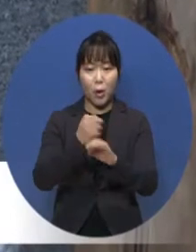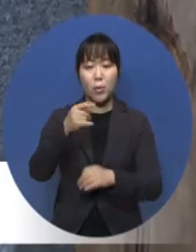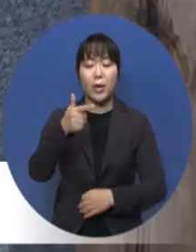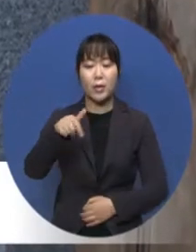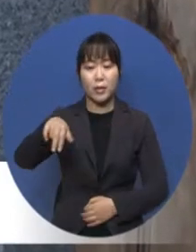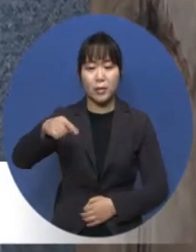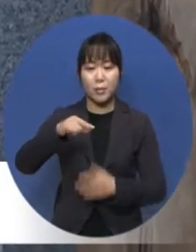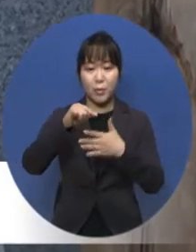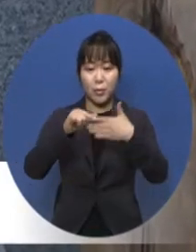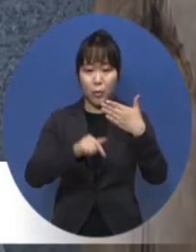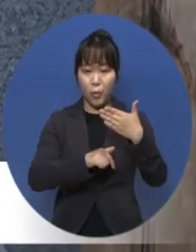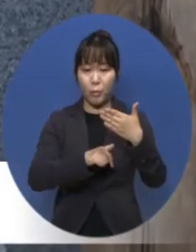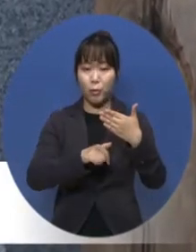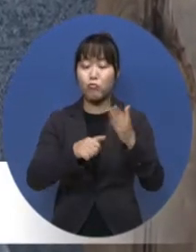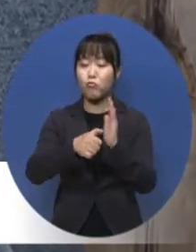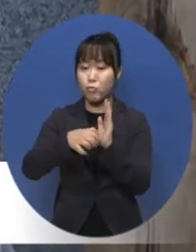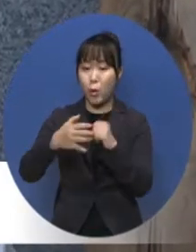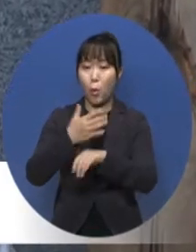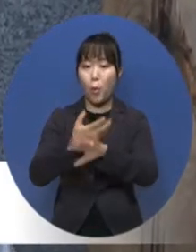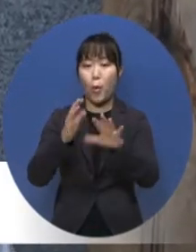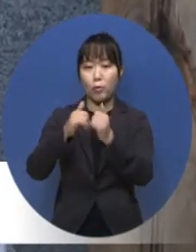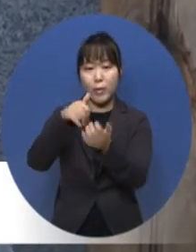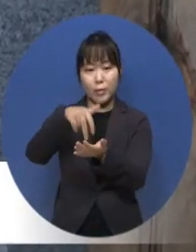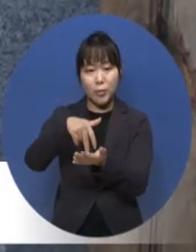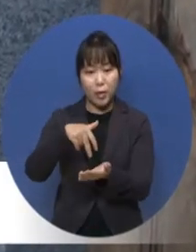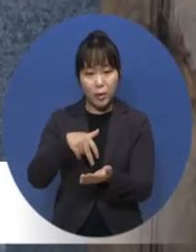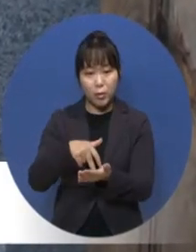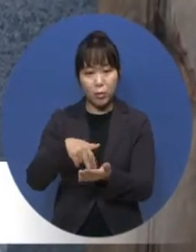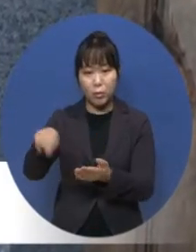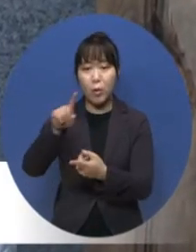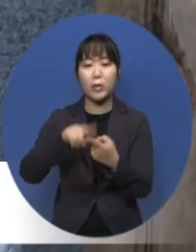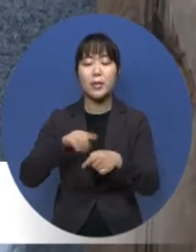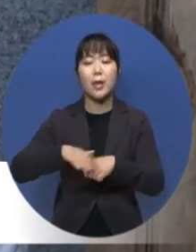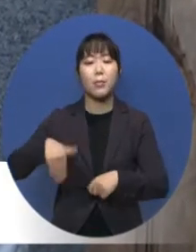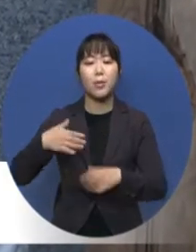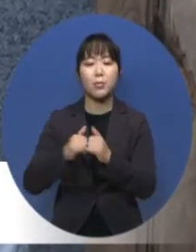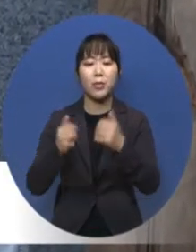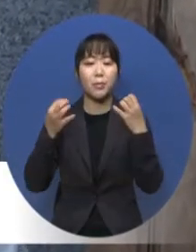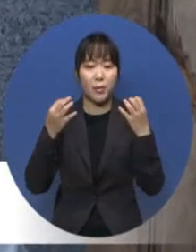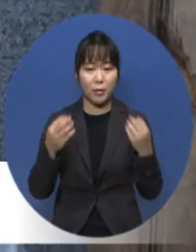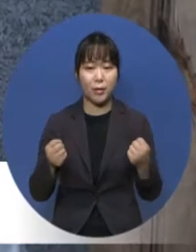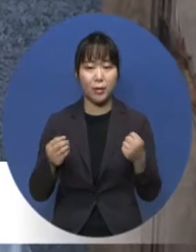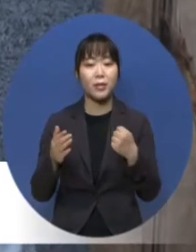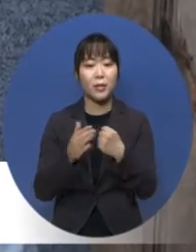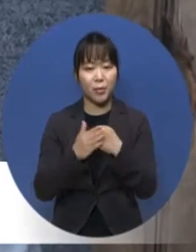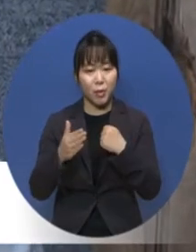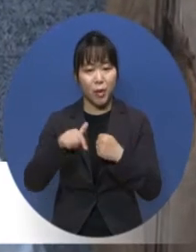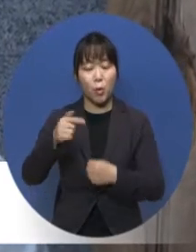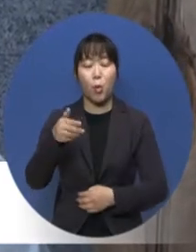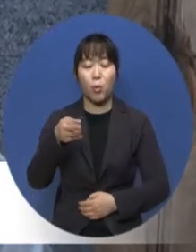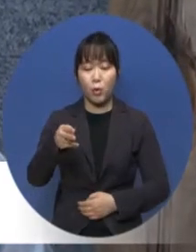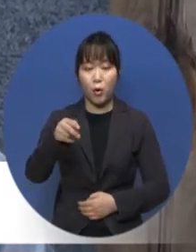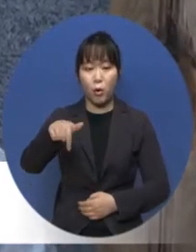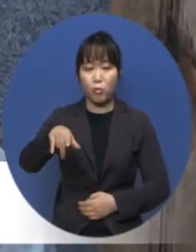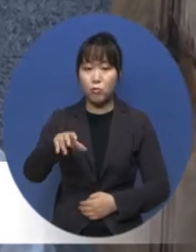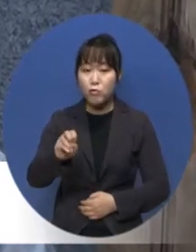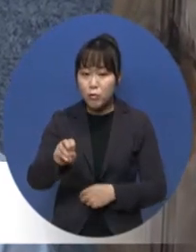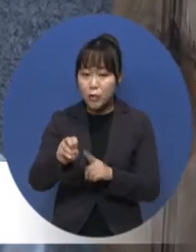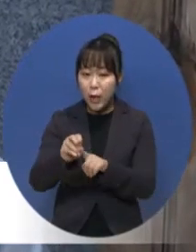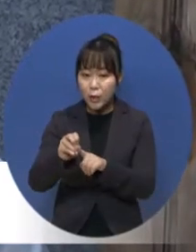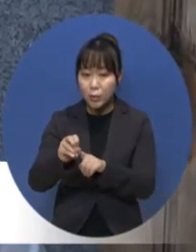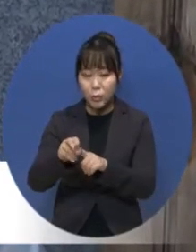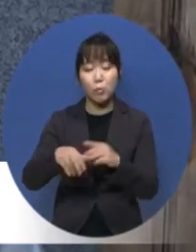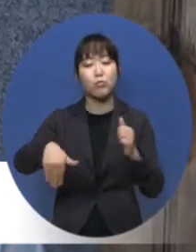자체가 유명한데 외국인들 입장에서는 그 부분을 모르시는 분들이 좀 많이 있어요. 그래서 고려궁이 아무래도